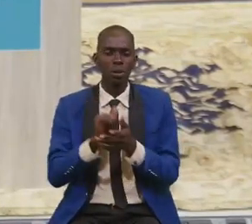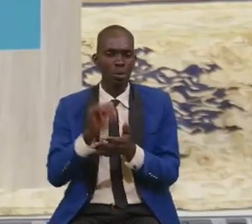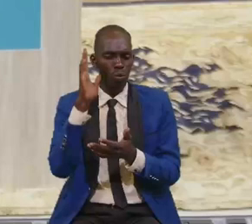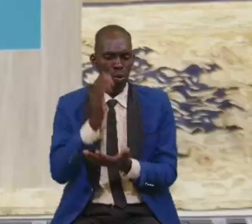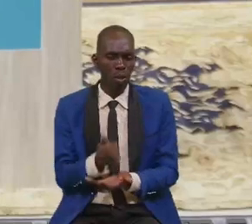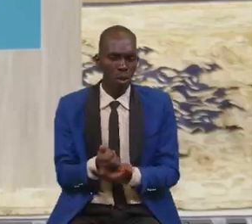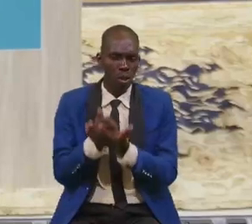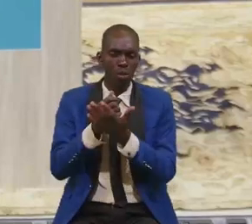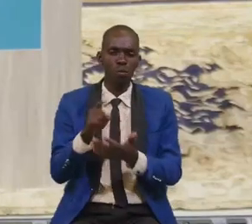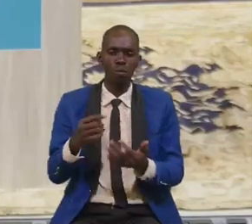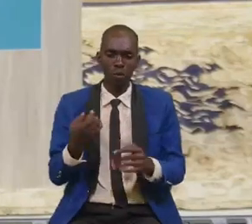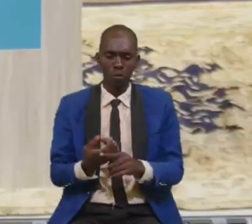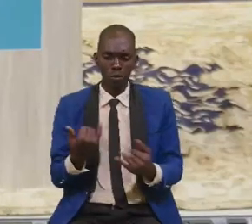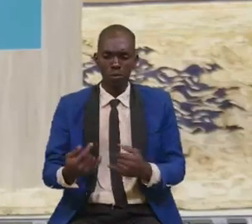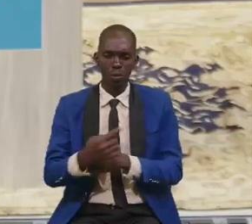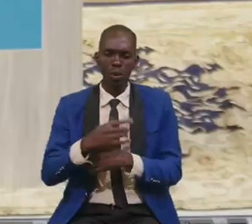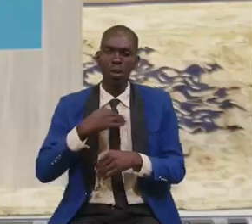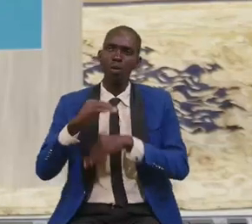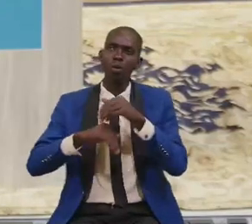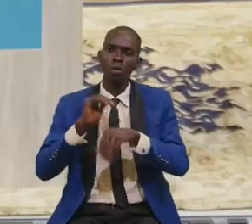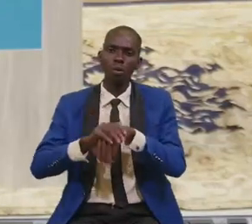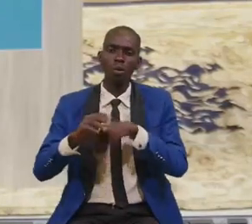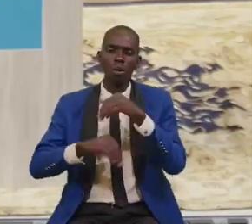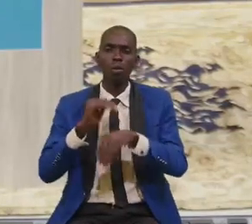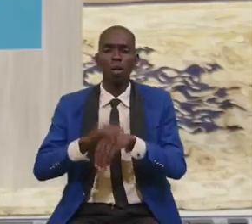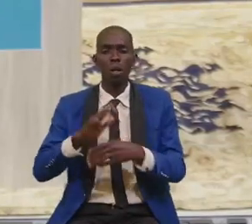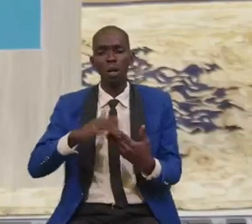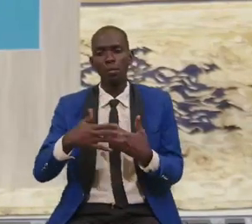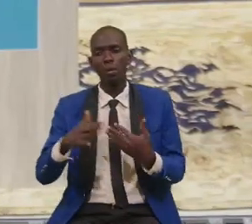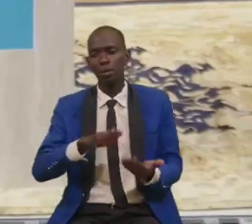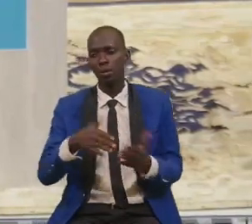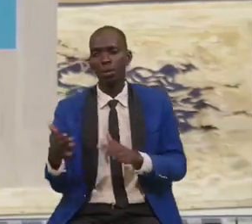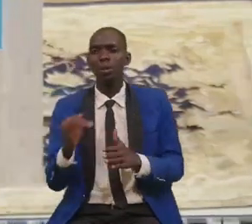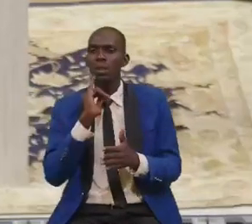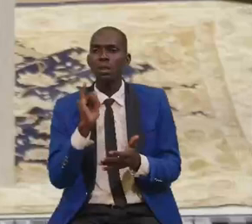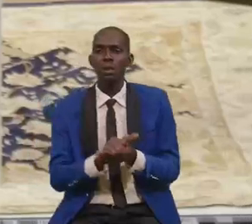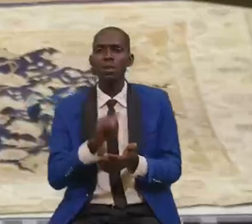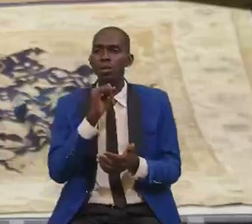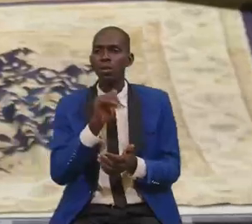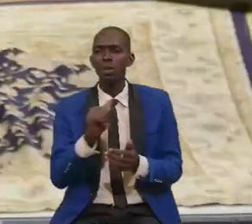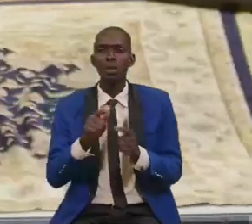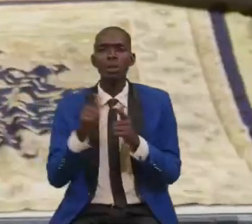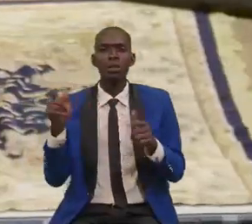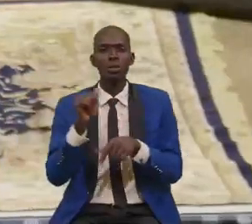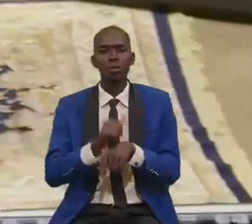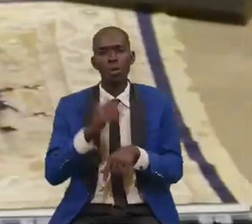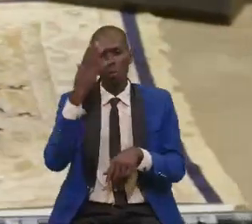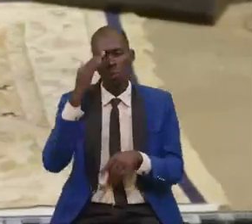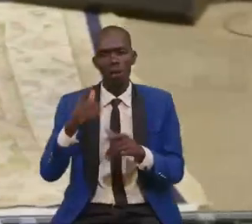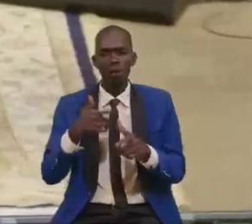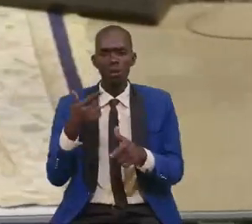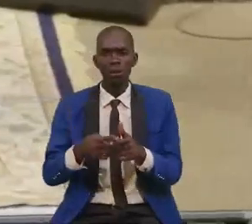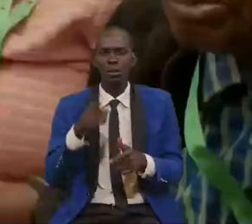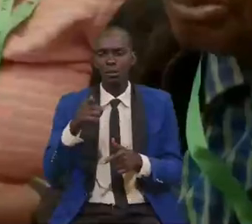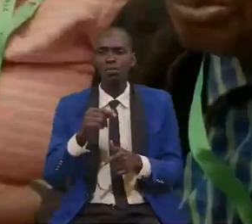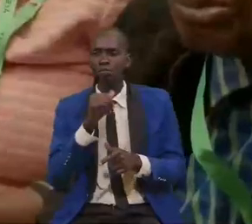qui va continuer même après ton départ, n'est-ce pas un grand ouvrage? Pourquoi ne pas alors se concentrer? Pourquoi ne